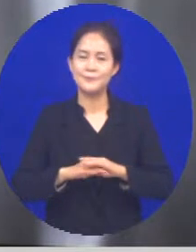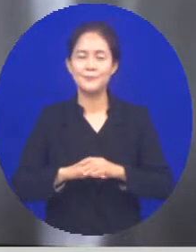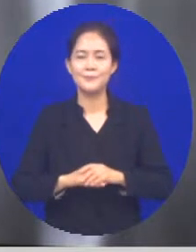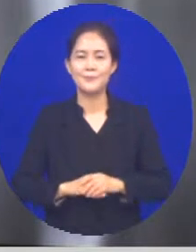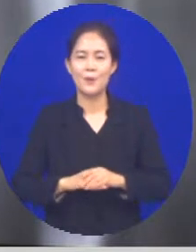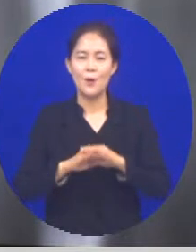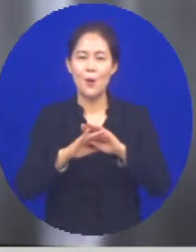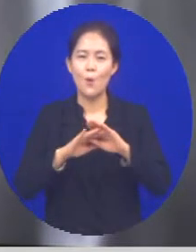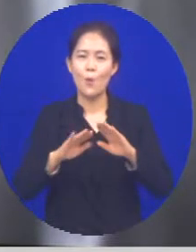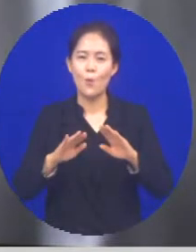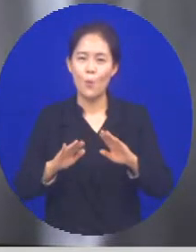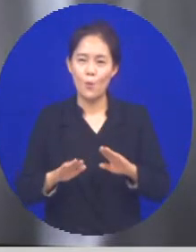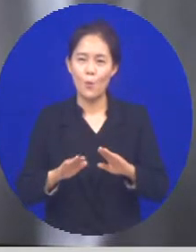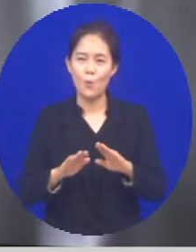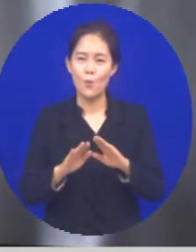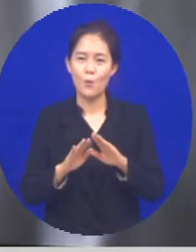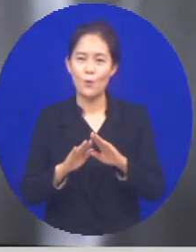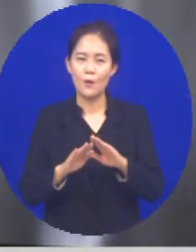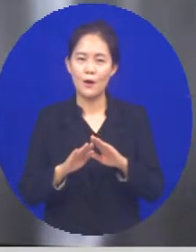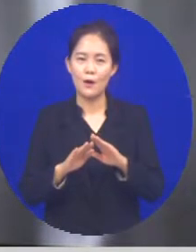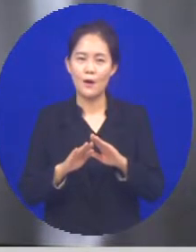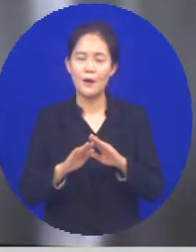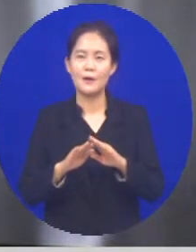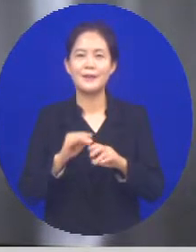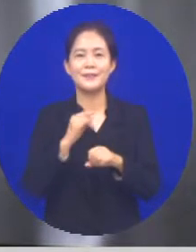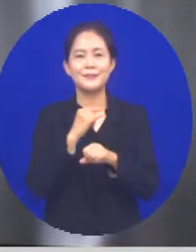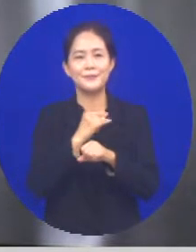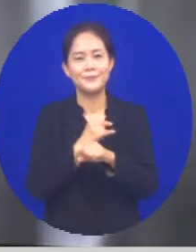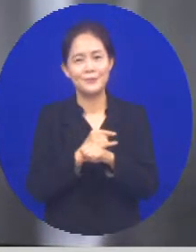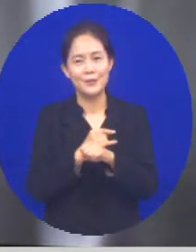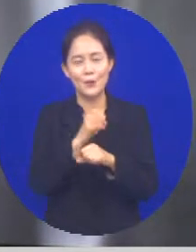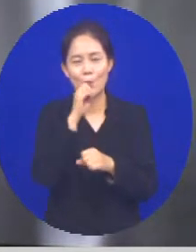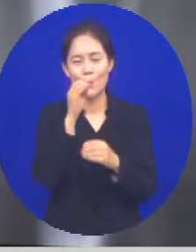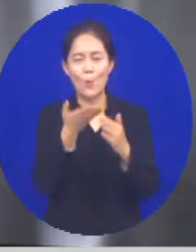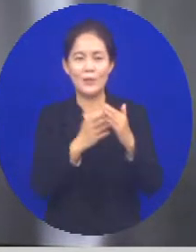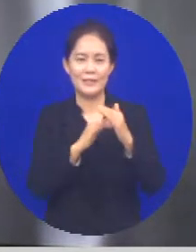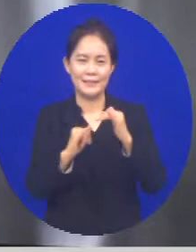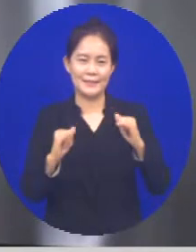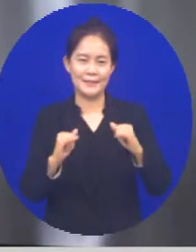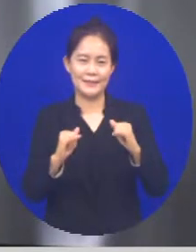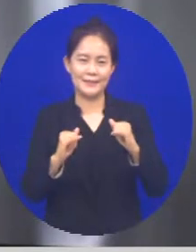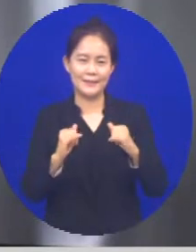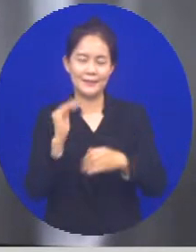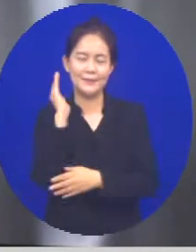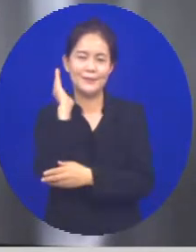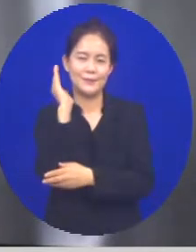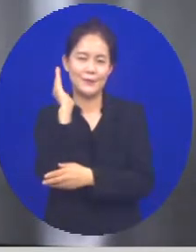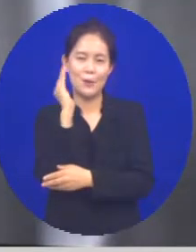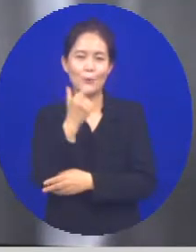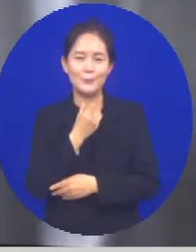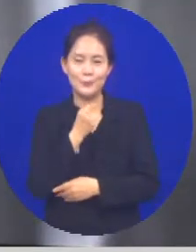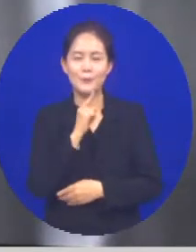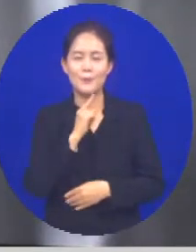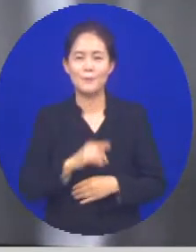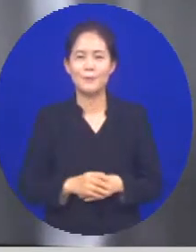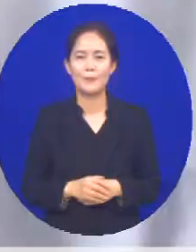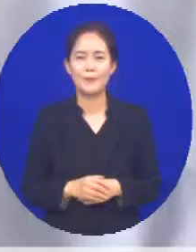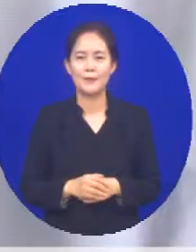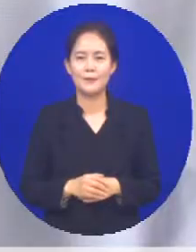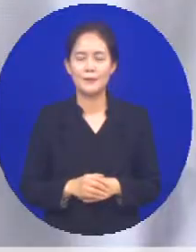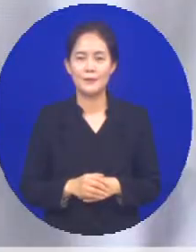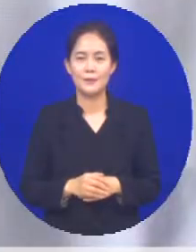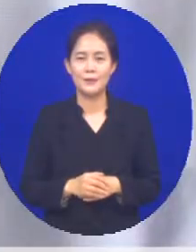으 5 보험을 내서 예 공짜 되게 내면 써야 될 놈 전망에